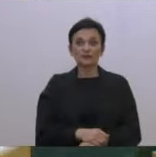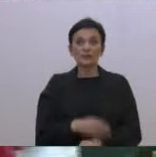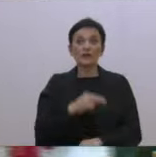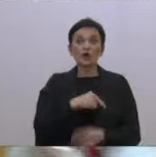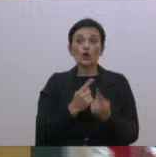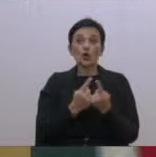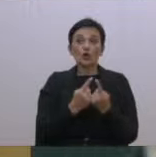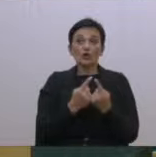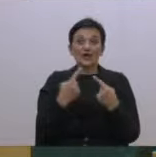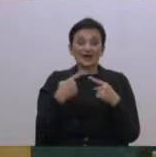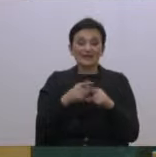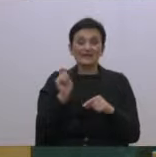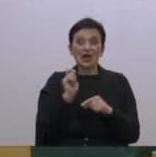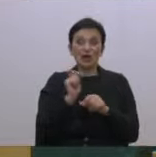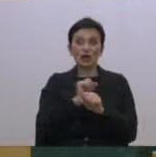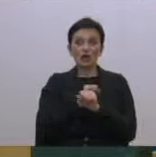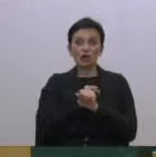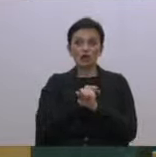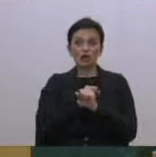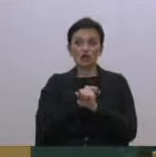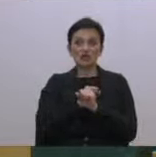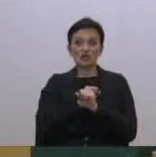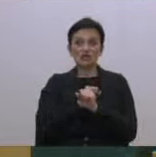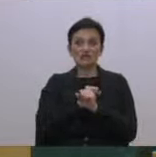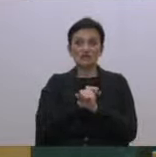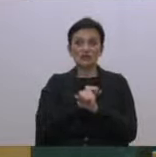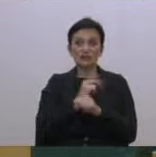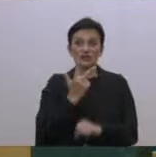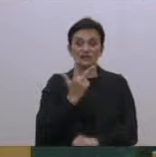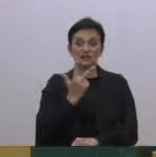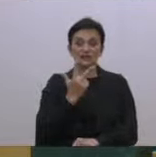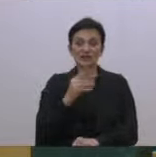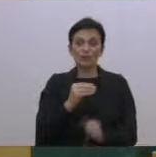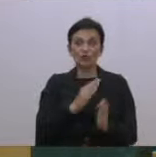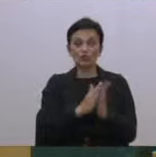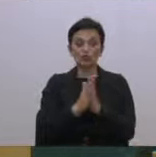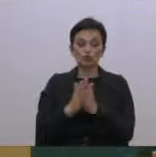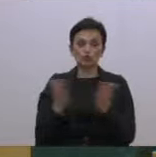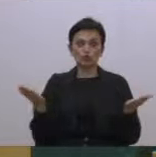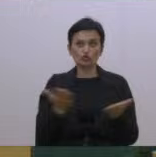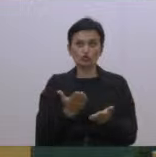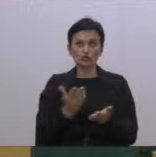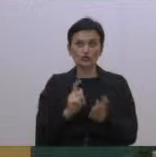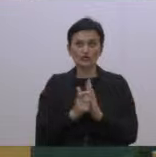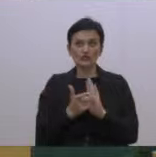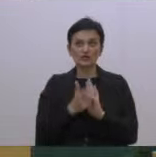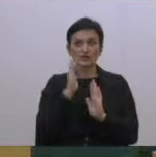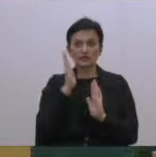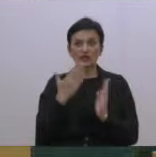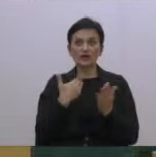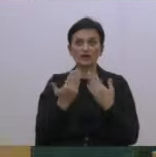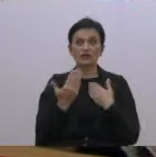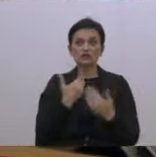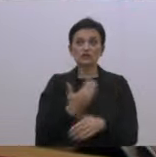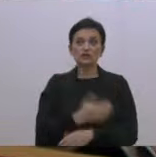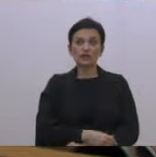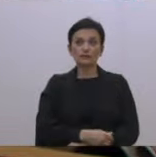კოლეგებო, ახლა ტექნიკური შესვენება 3 წუთი ყოველ შემთხვევაში შემოვიდეს დარბაზში და გვექნება კენჭისყრა.